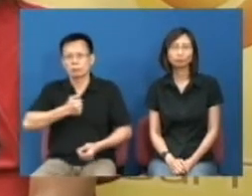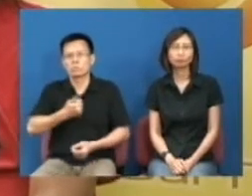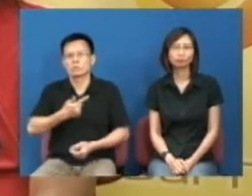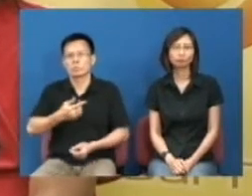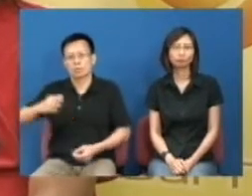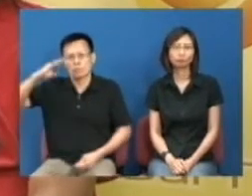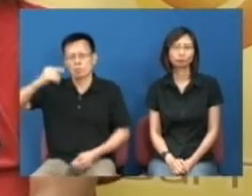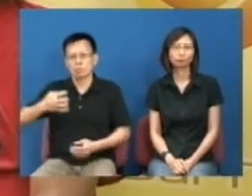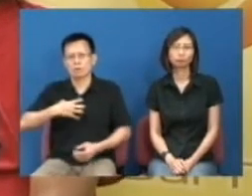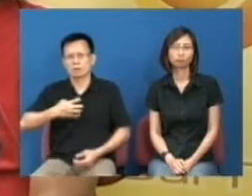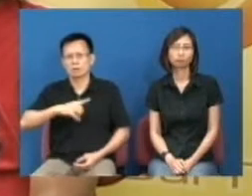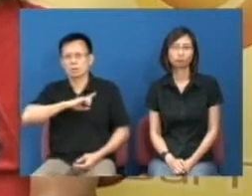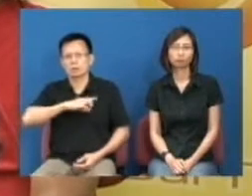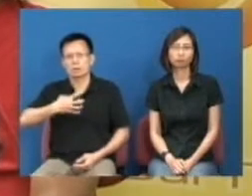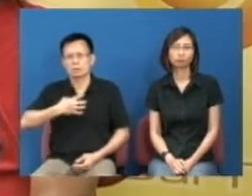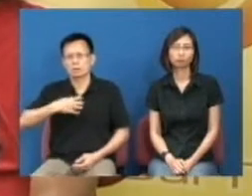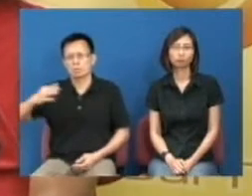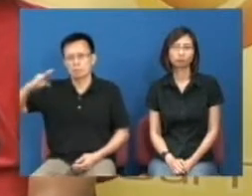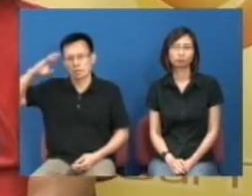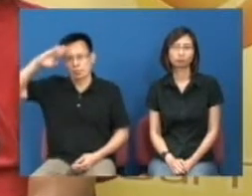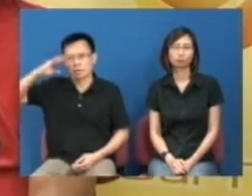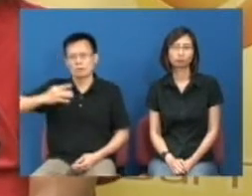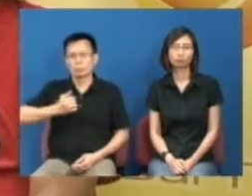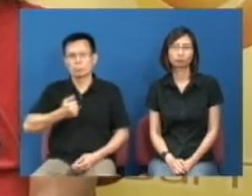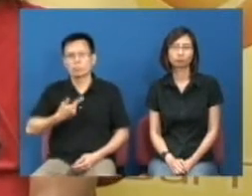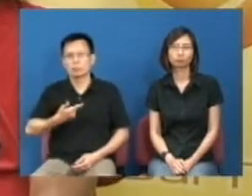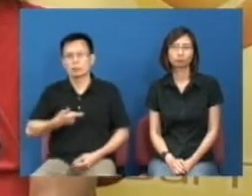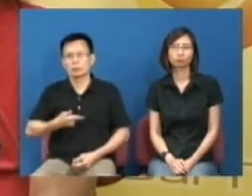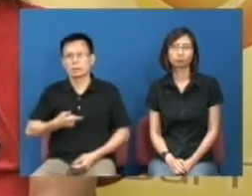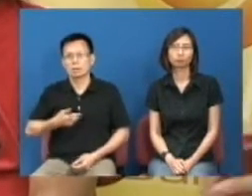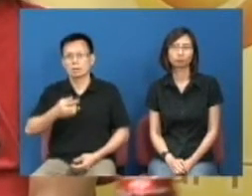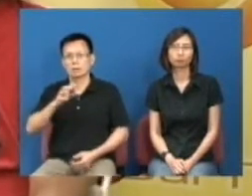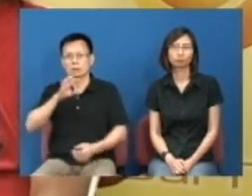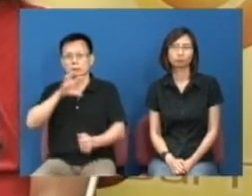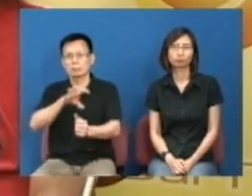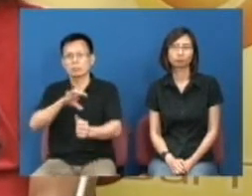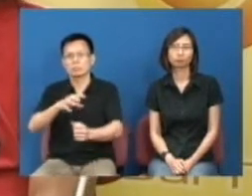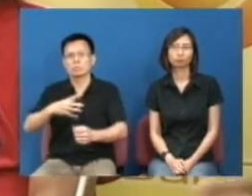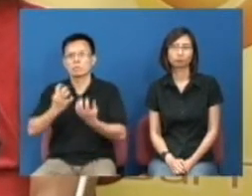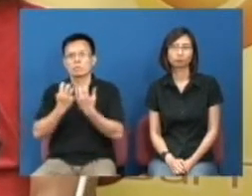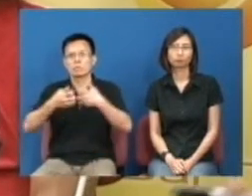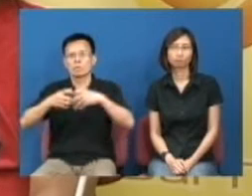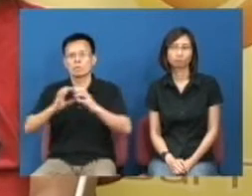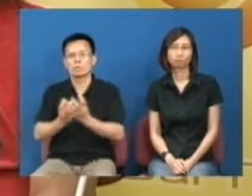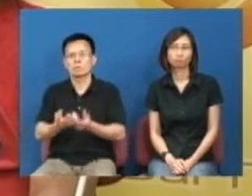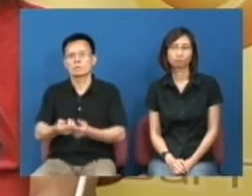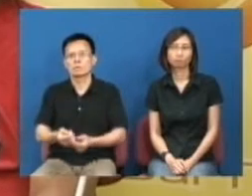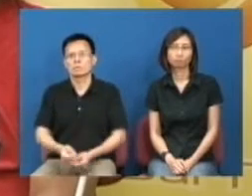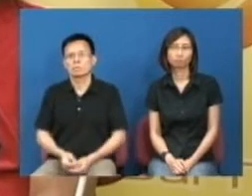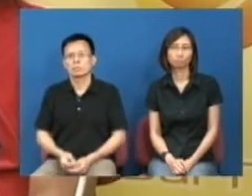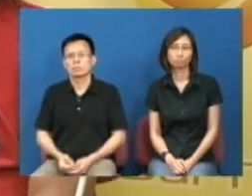是一個絕對的權力，一個鎮暴的機器，是不是？你在一個